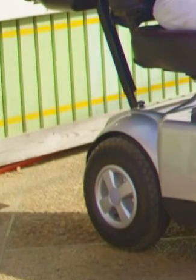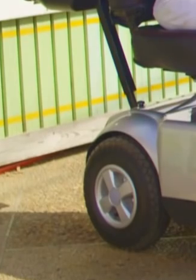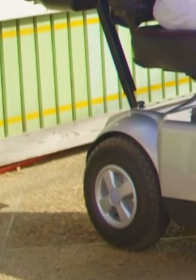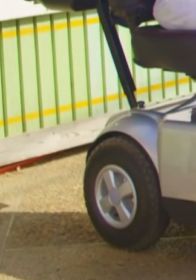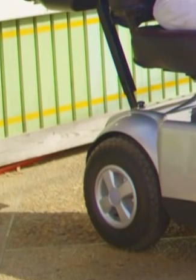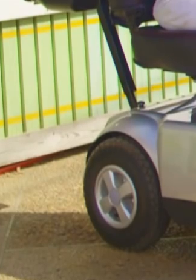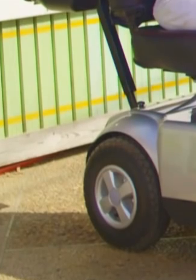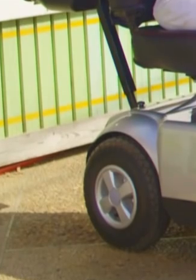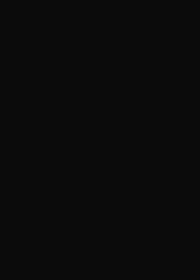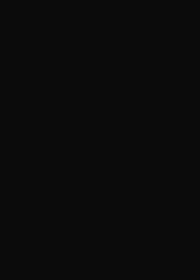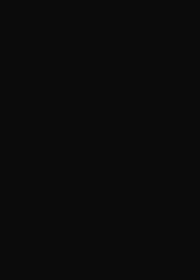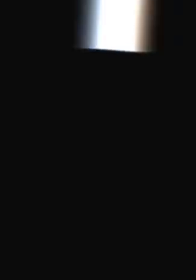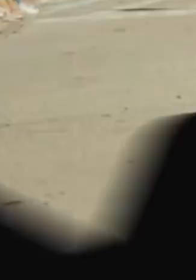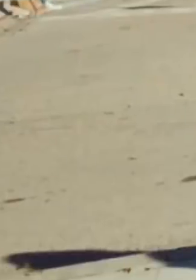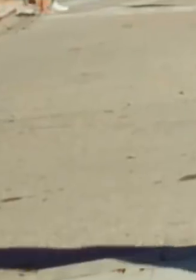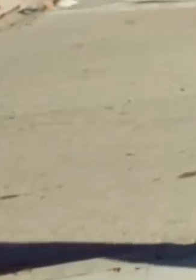כוכבית 9901.